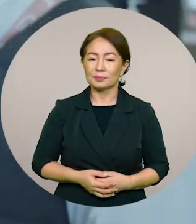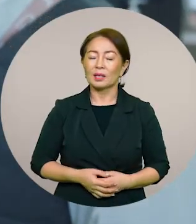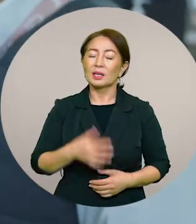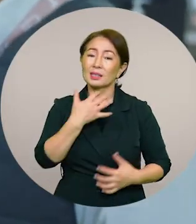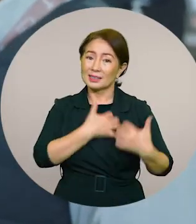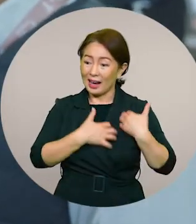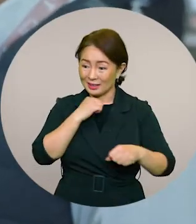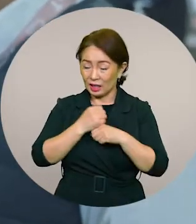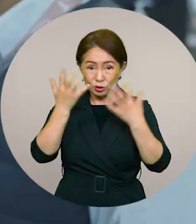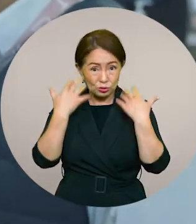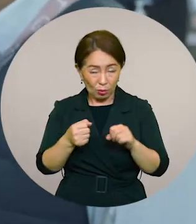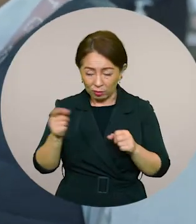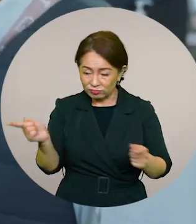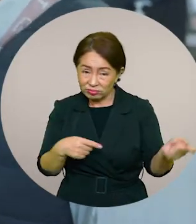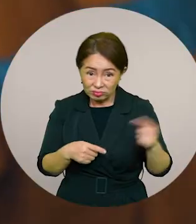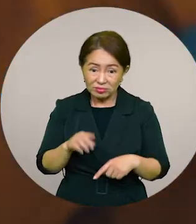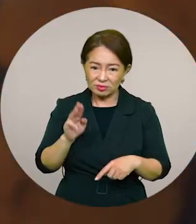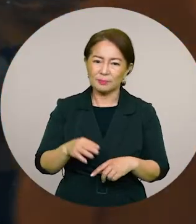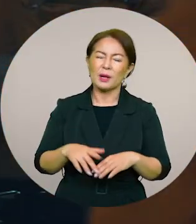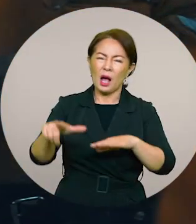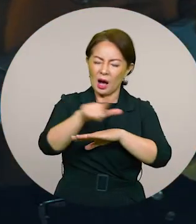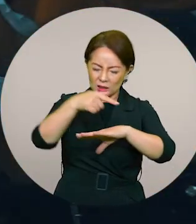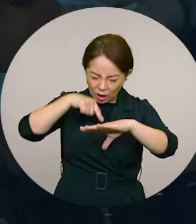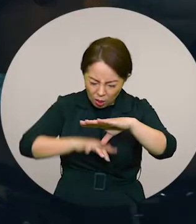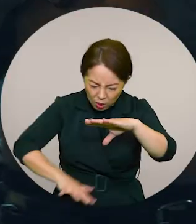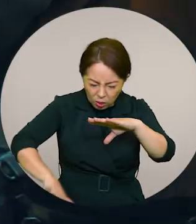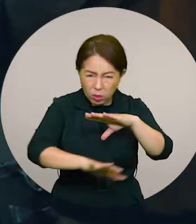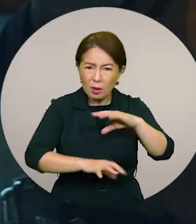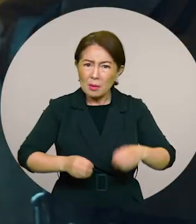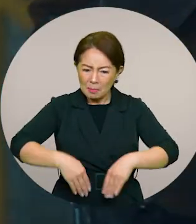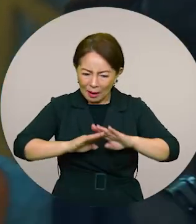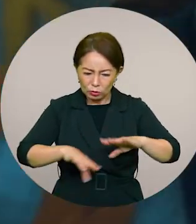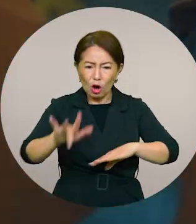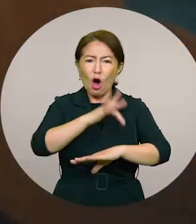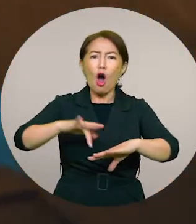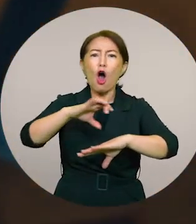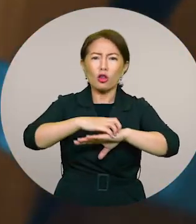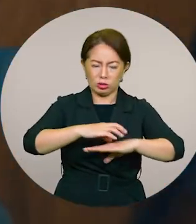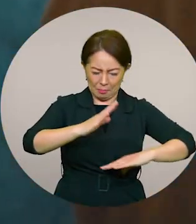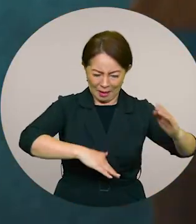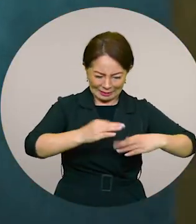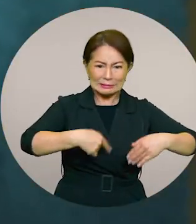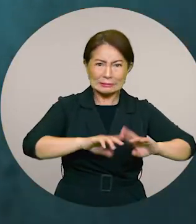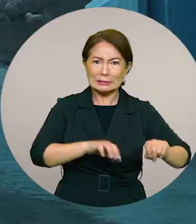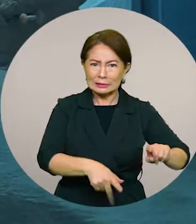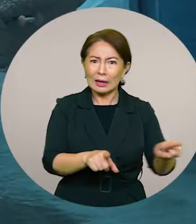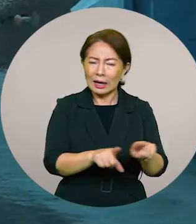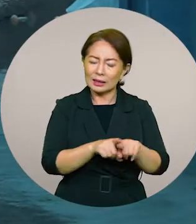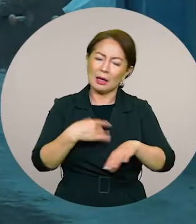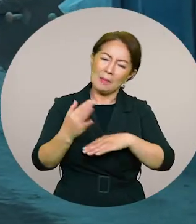Тэгээд шуурхай арга хэмжээг авах үедээ аваад ингэж байна. Гүний уурхай байгуулах нь хот барихтаа хичээл. Эдийн засагчид, инженерүүд,